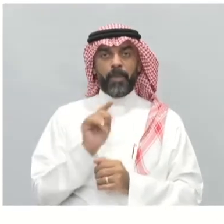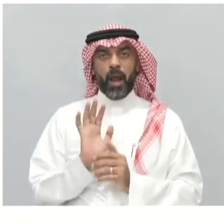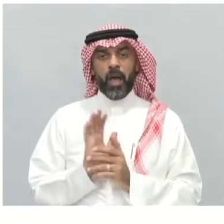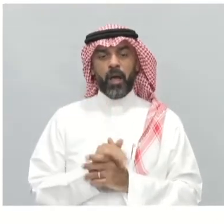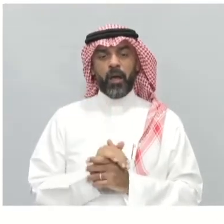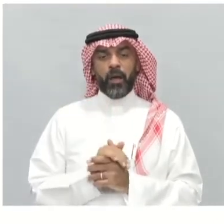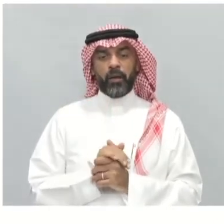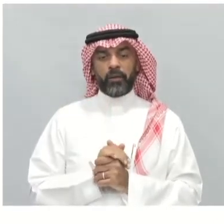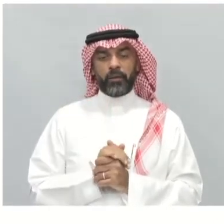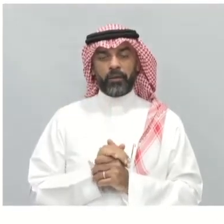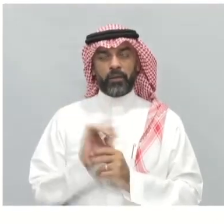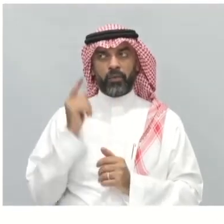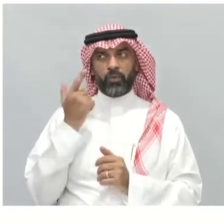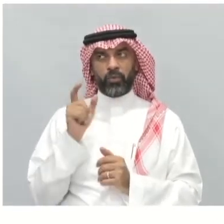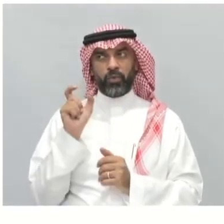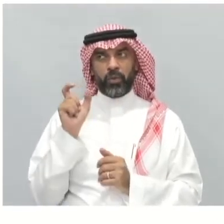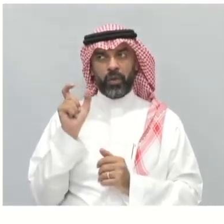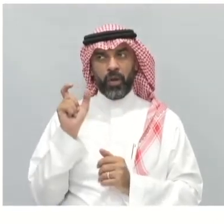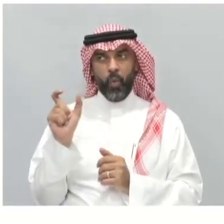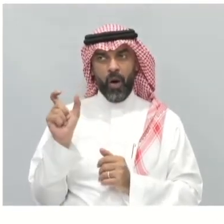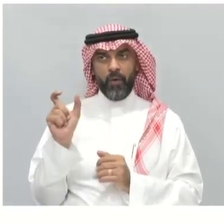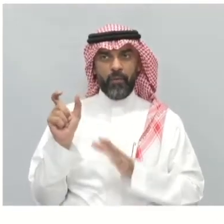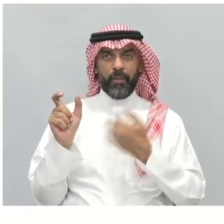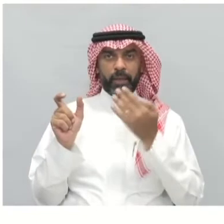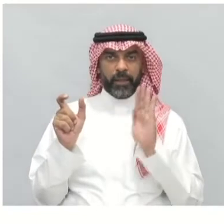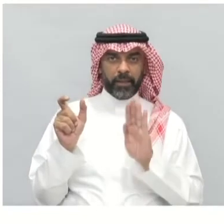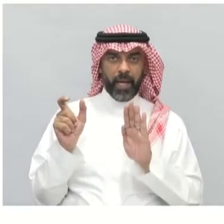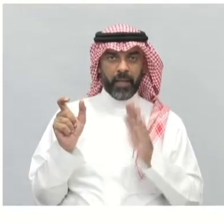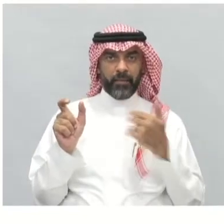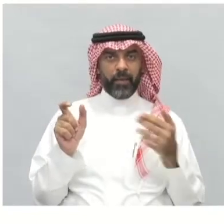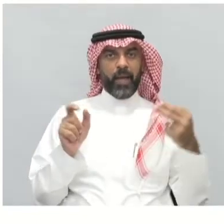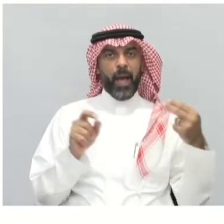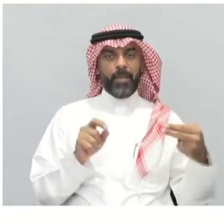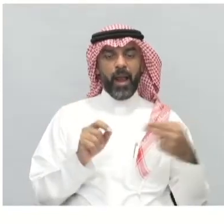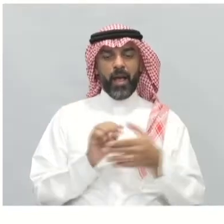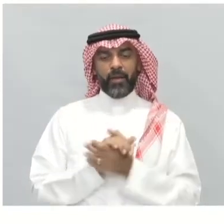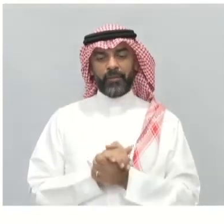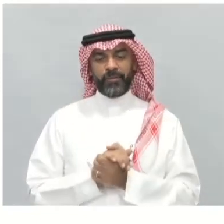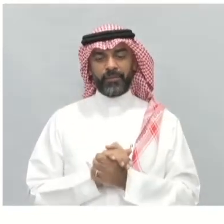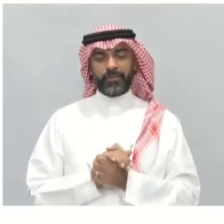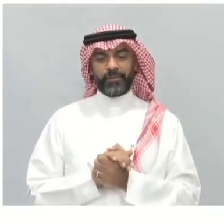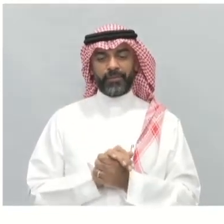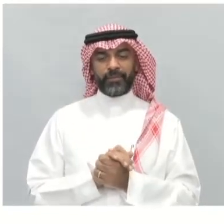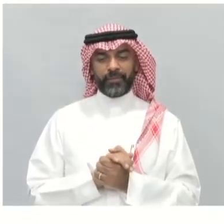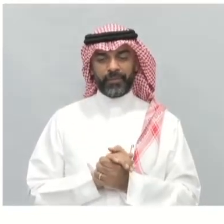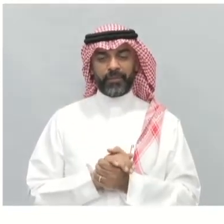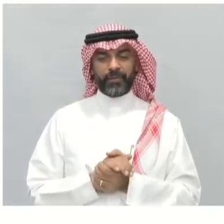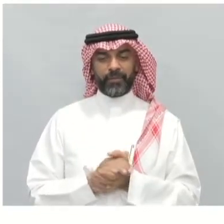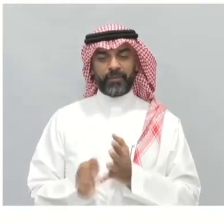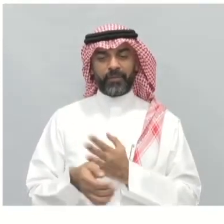يعني رح يكون عندي ماذا سعد لكن اكمل عبد